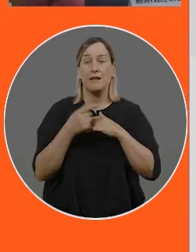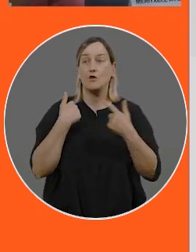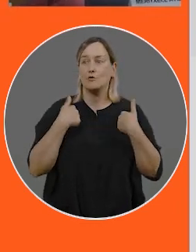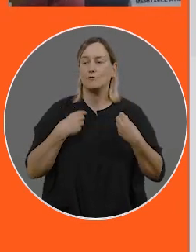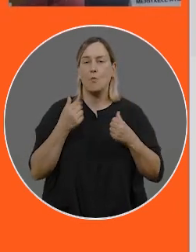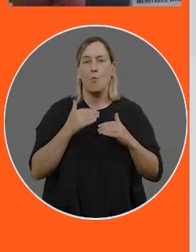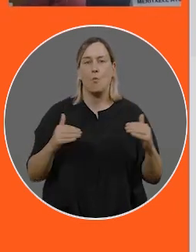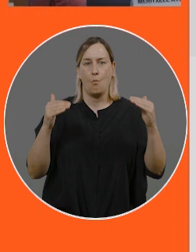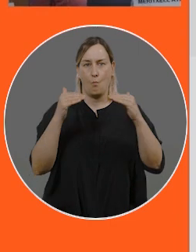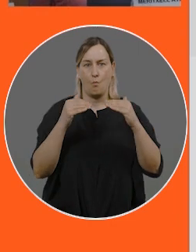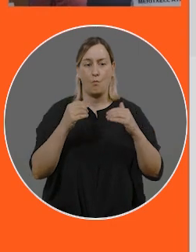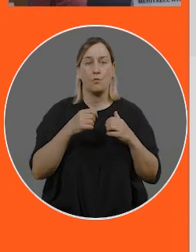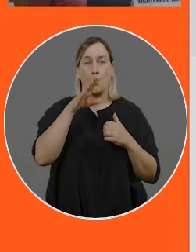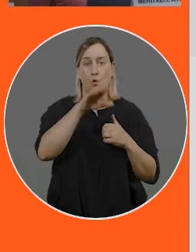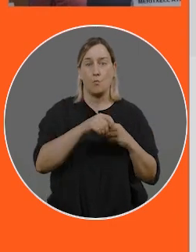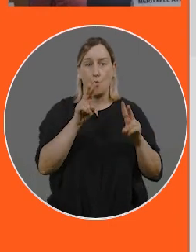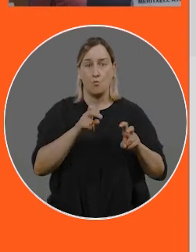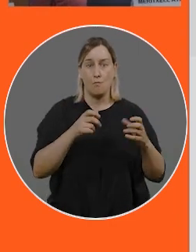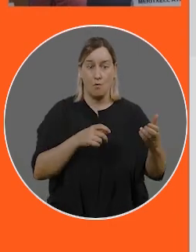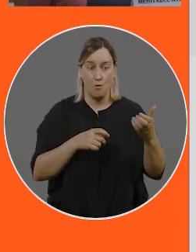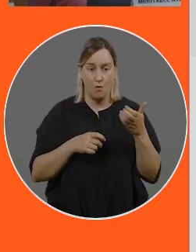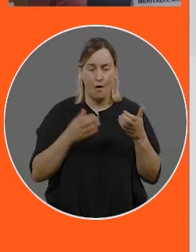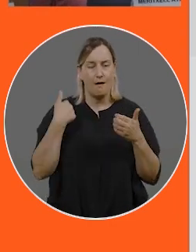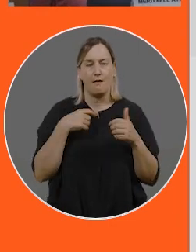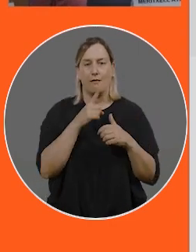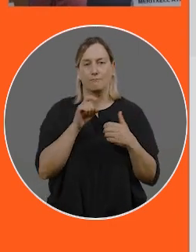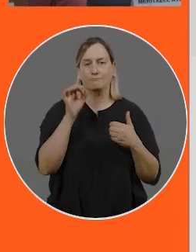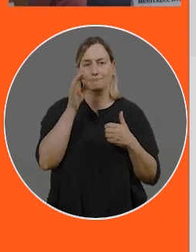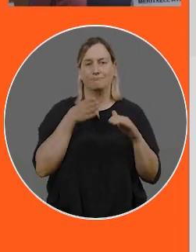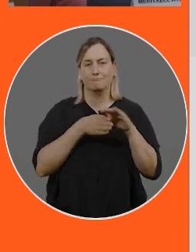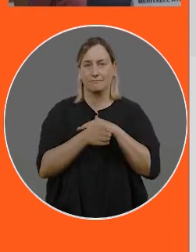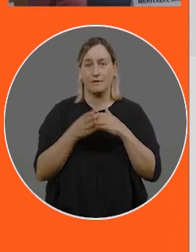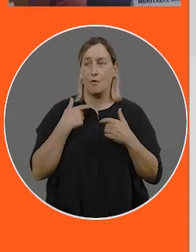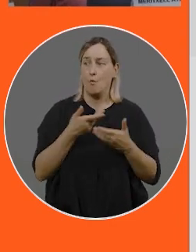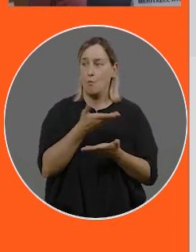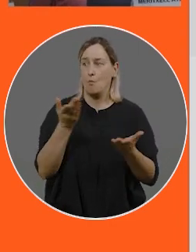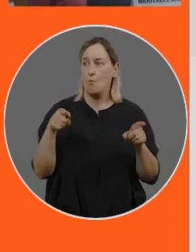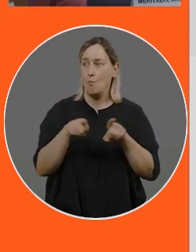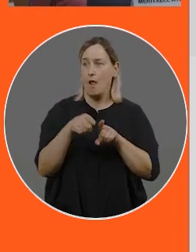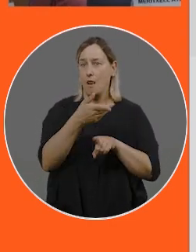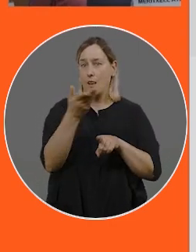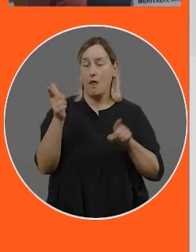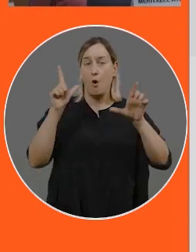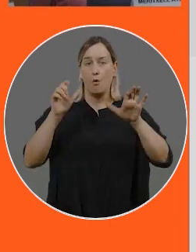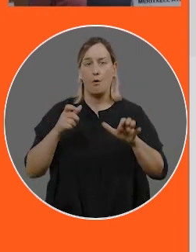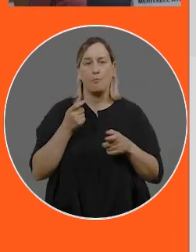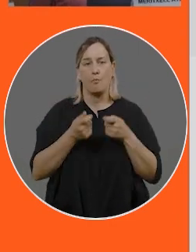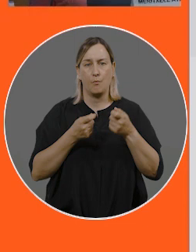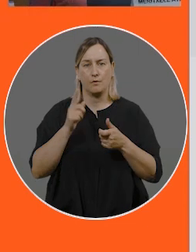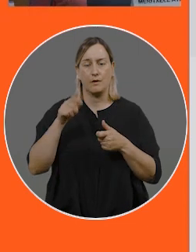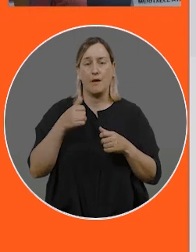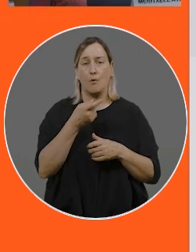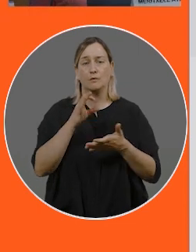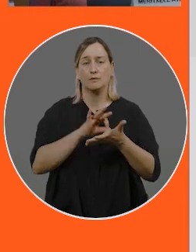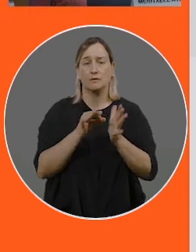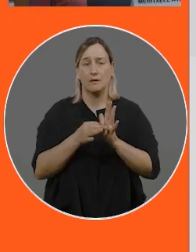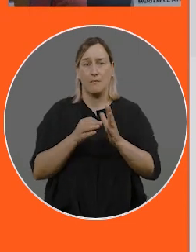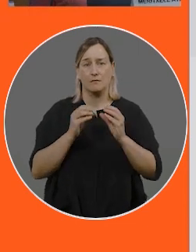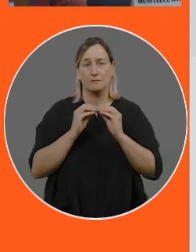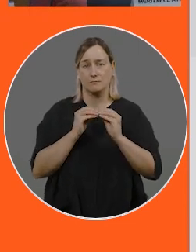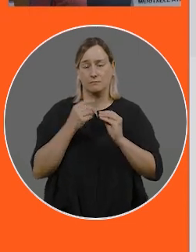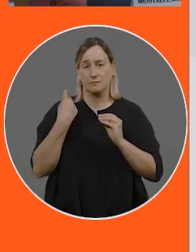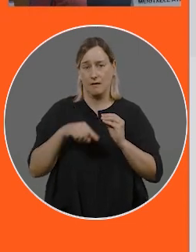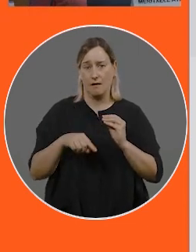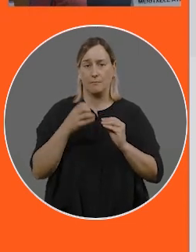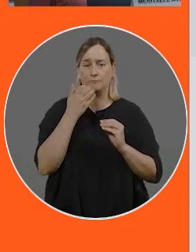compro el meu dispositiu i ja és accessible. En els ordinadors ara també està passant, alguns sistemes operatius també comencen a tenir, bueno, de